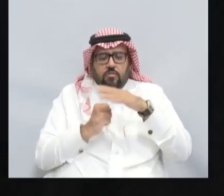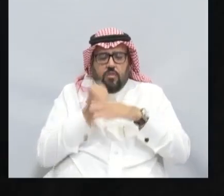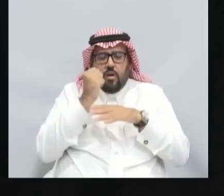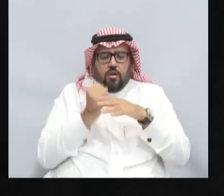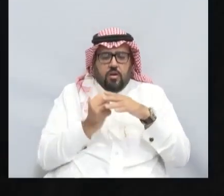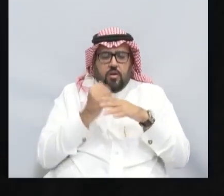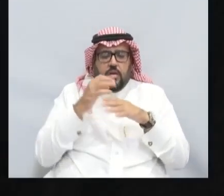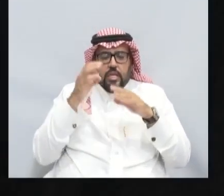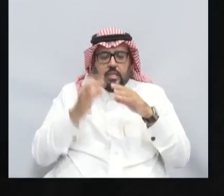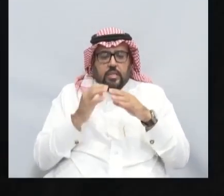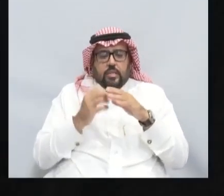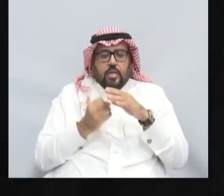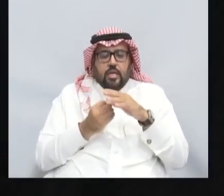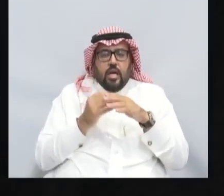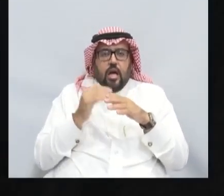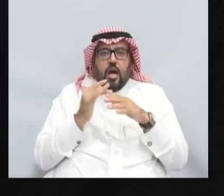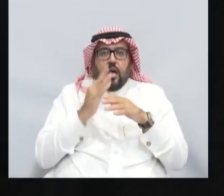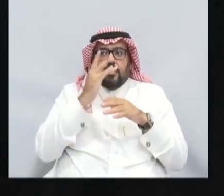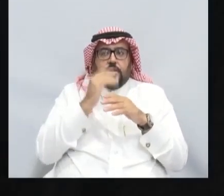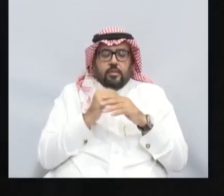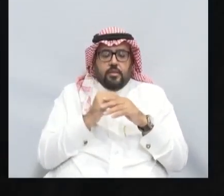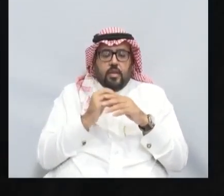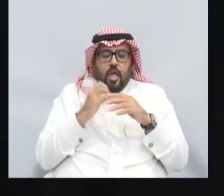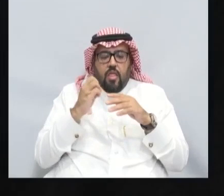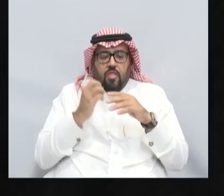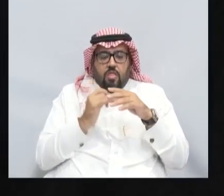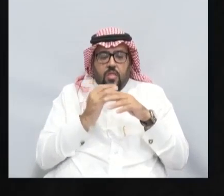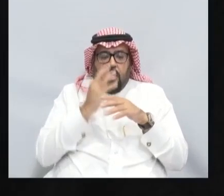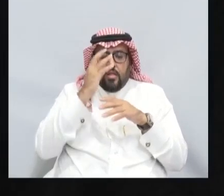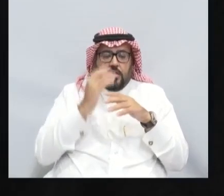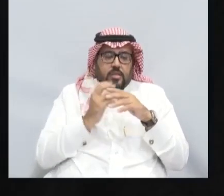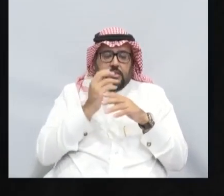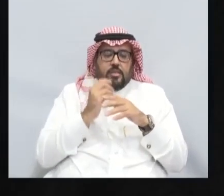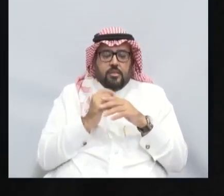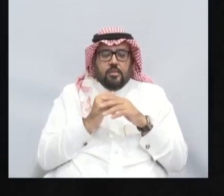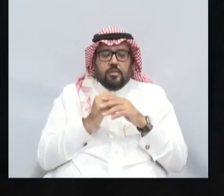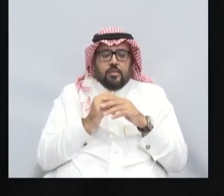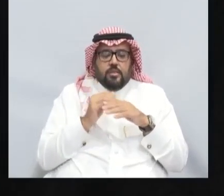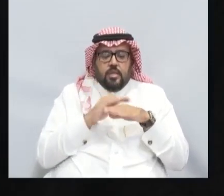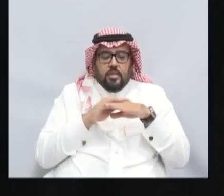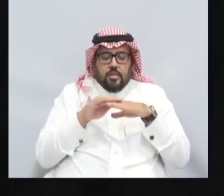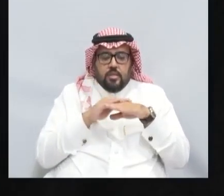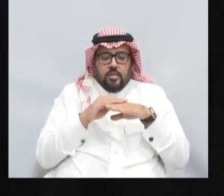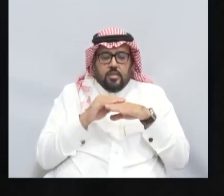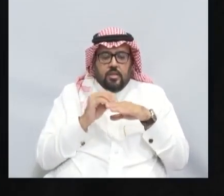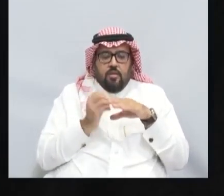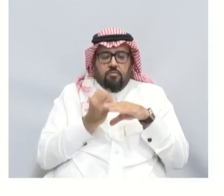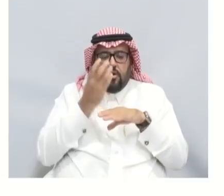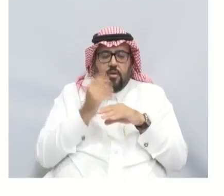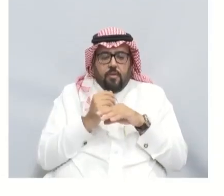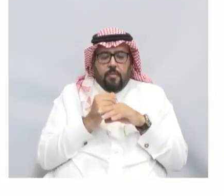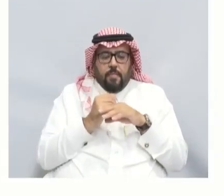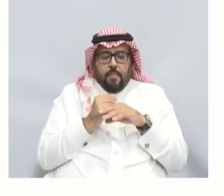إذن الأساس هو وجود ماذا؟ الغازات فيها. كلما ضغطت هذه الغازات على الصهارة أدى للثوران.